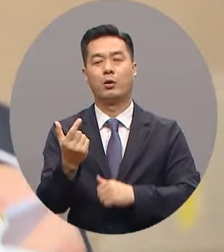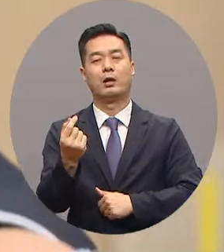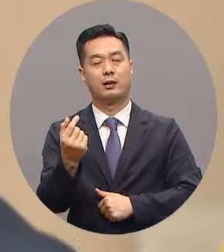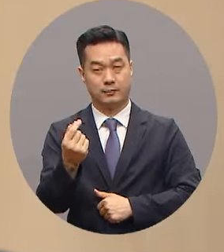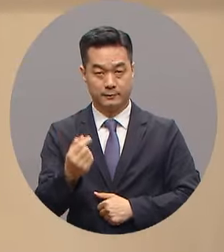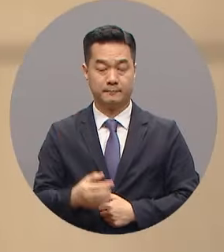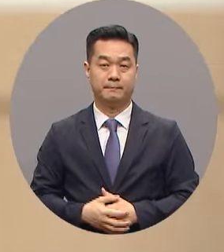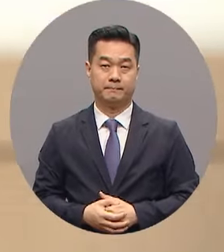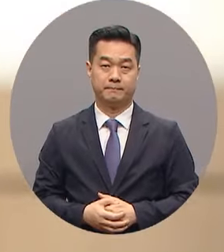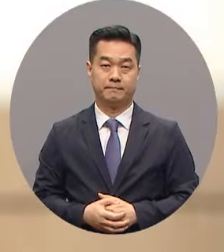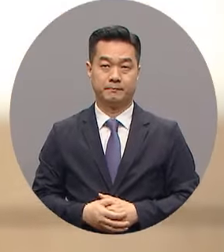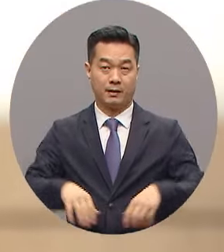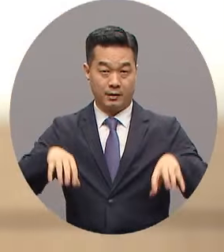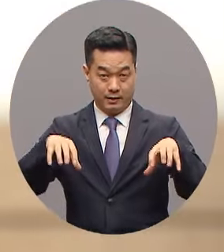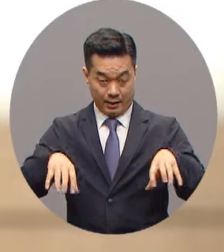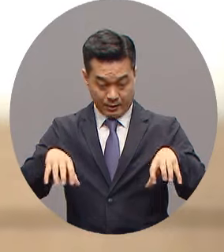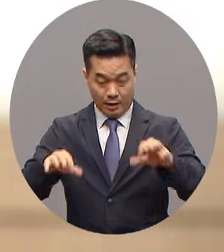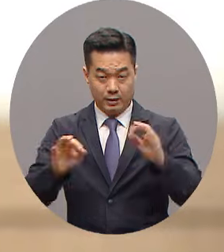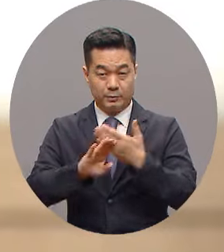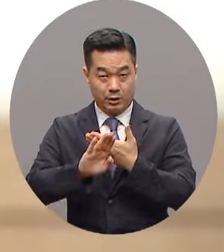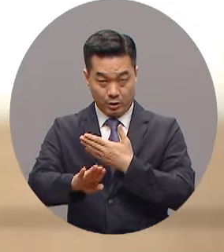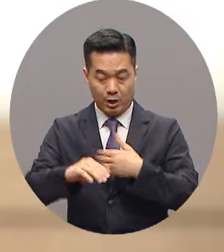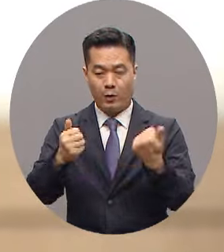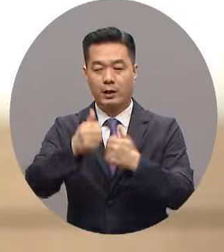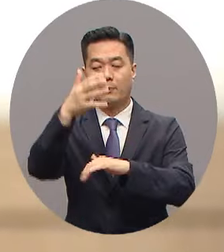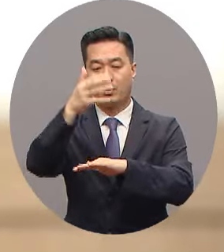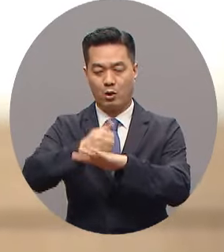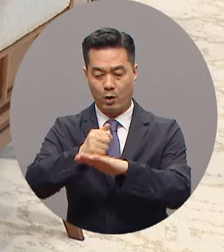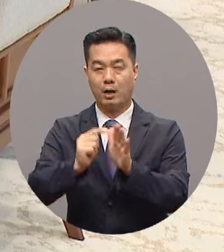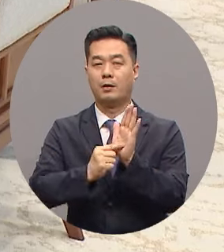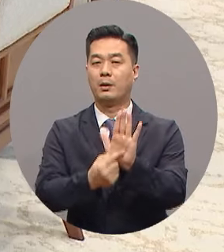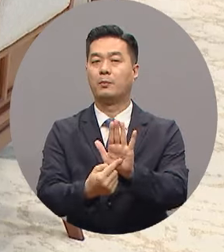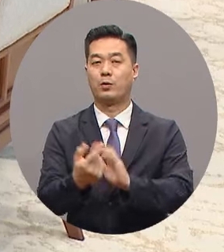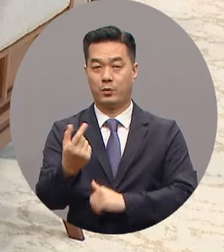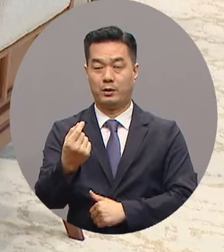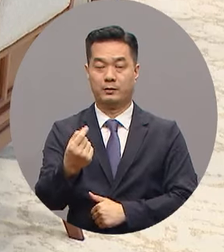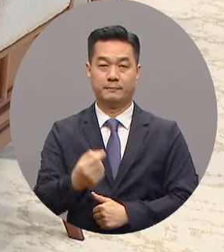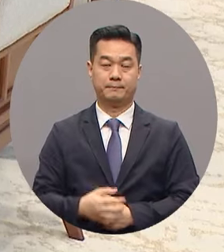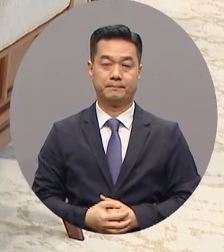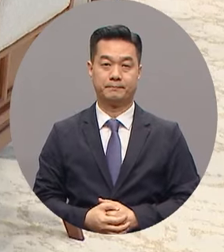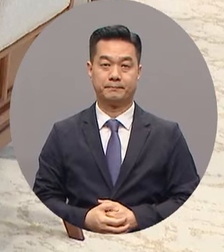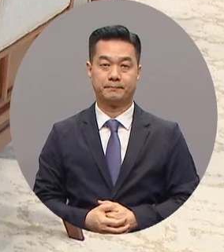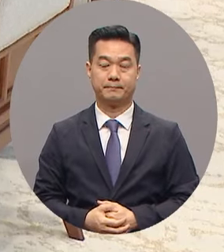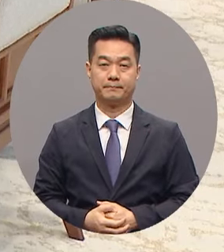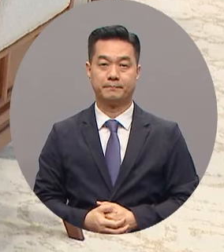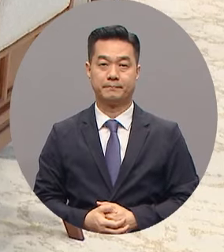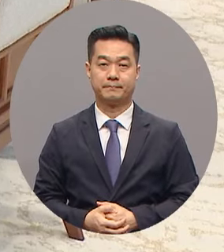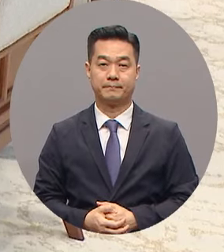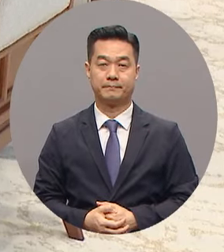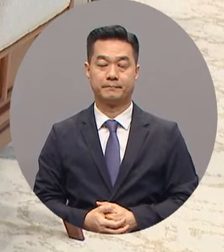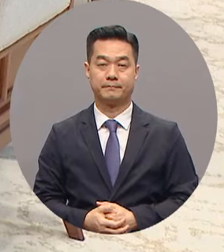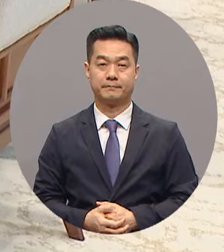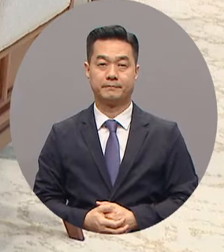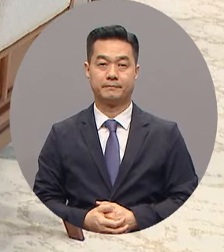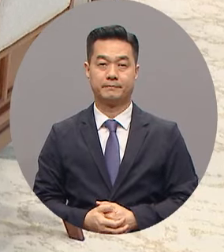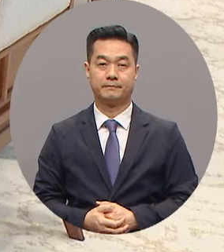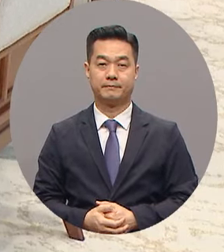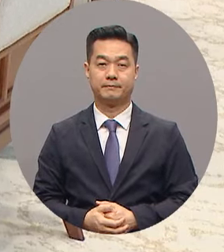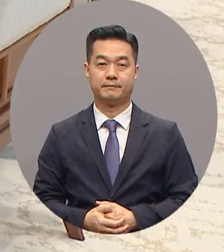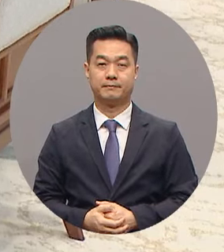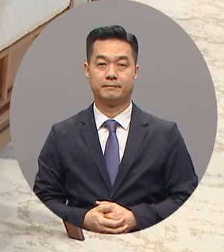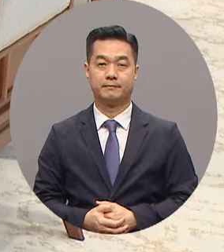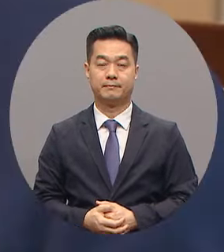보이는데요 양측은 잠시뒤 회담 결과 를 발표할 예정입니다 지금까지 대통령 실에서 MBC 뉴스 김민찬